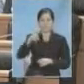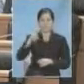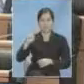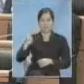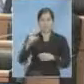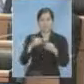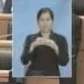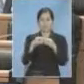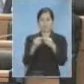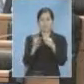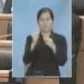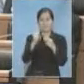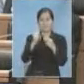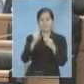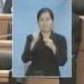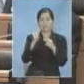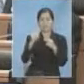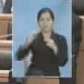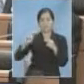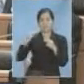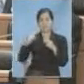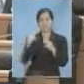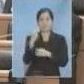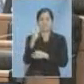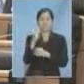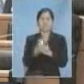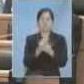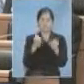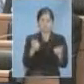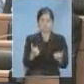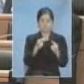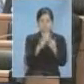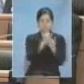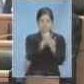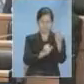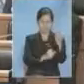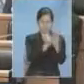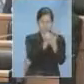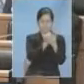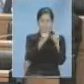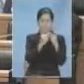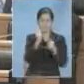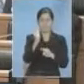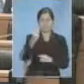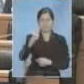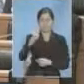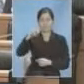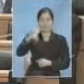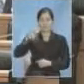ะครับฉะนั้นเดี๋ยวนี้ในปัจจุบันนะครับในท้องถิ่นอปพ.ร.นั้นมีความสำคัญอย่